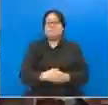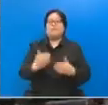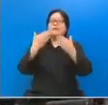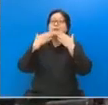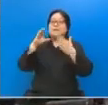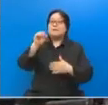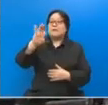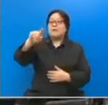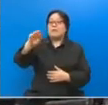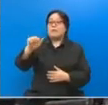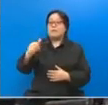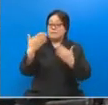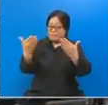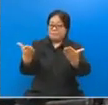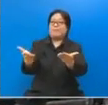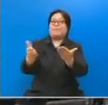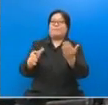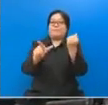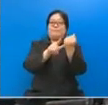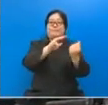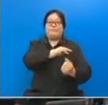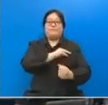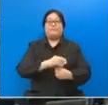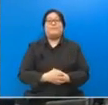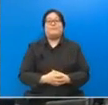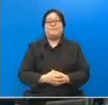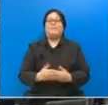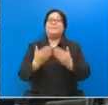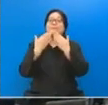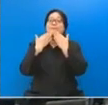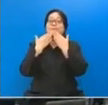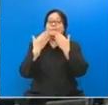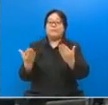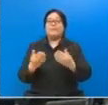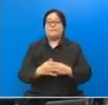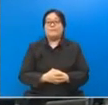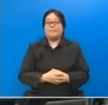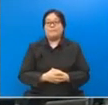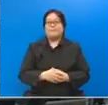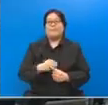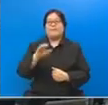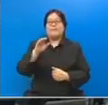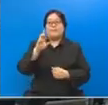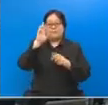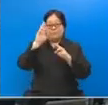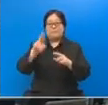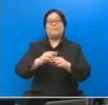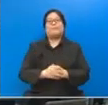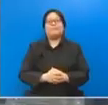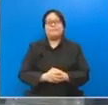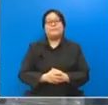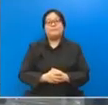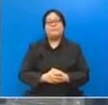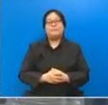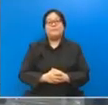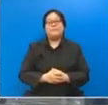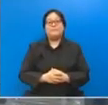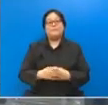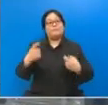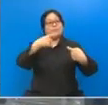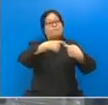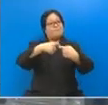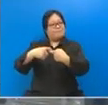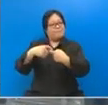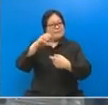facial gimana menteri oh makasih ya boma bekerja